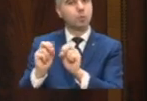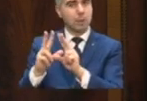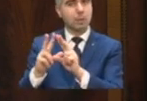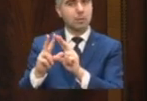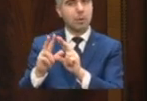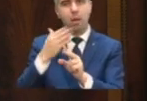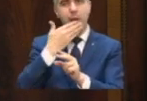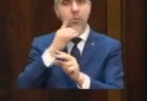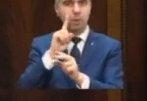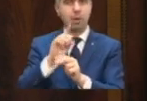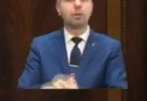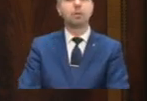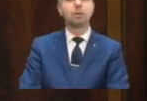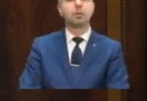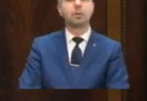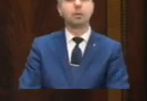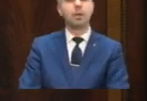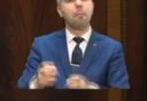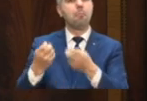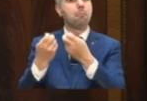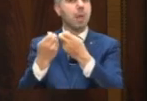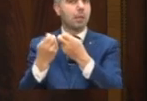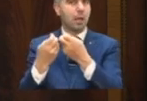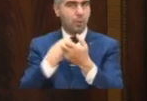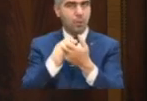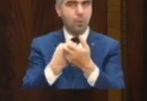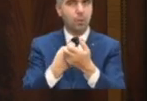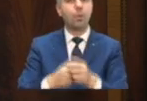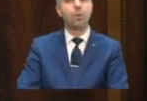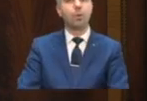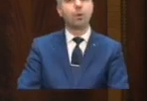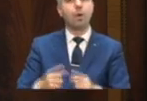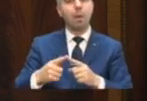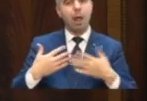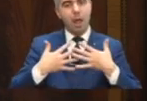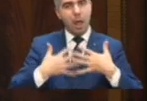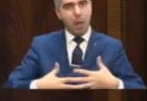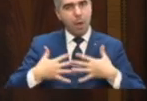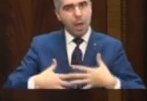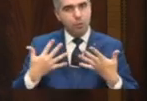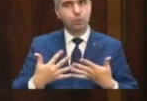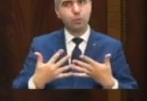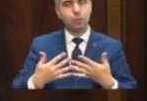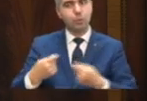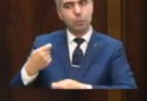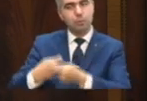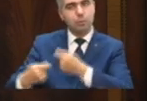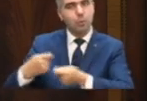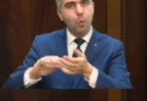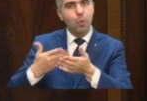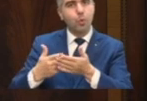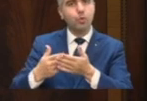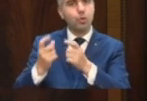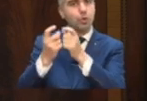عالي. على سبيل المثال قطاع النسيج والألبسة اللي في